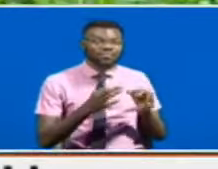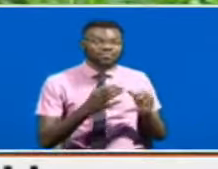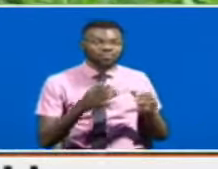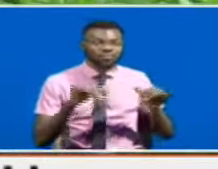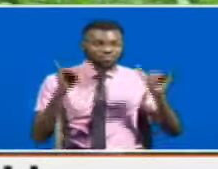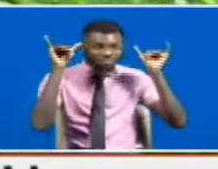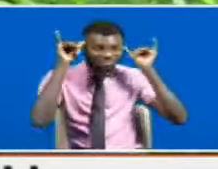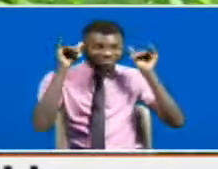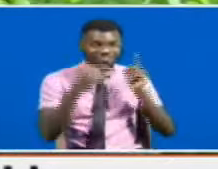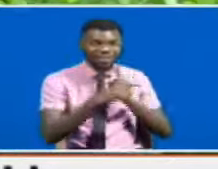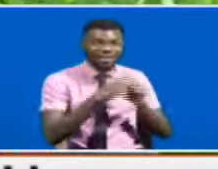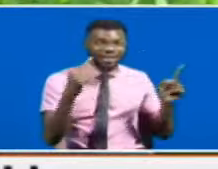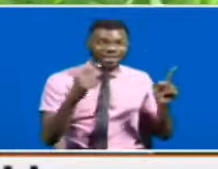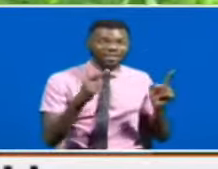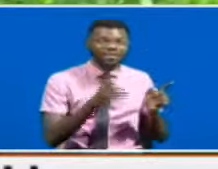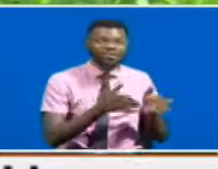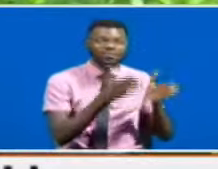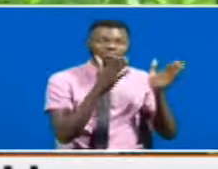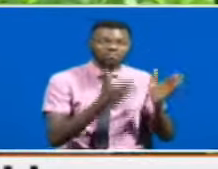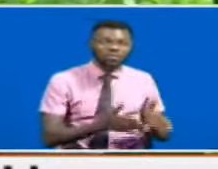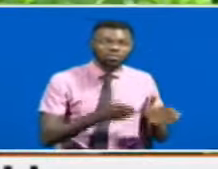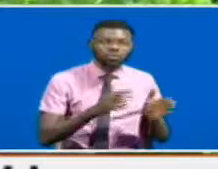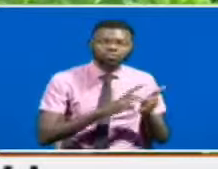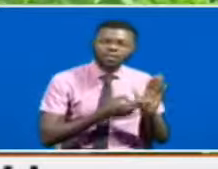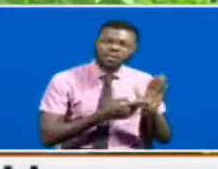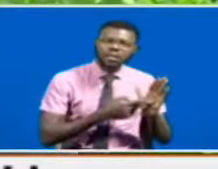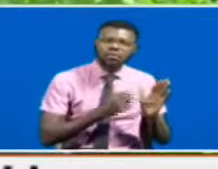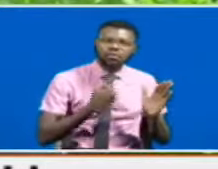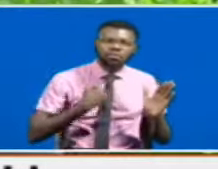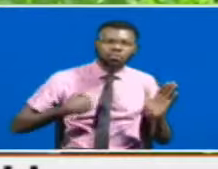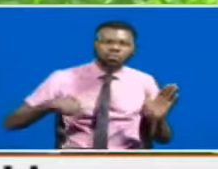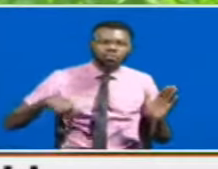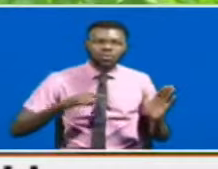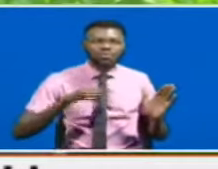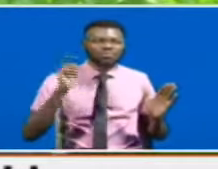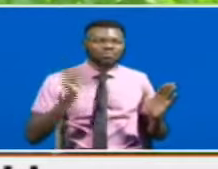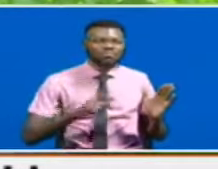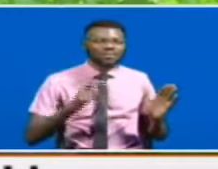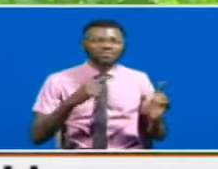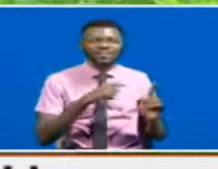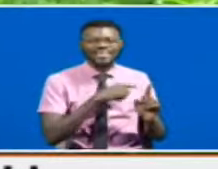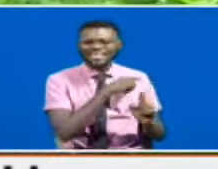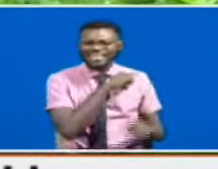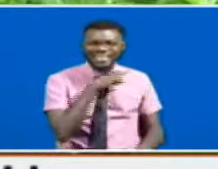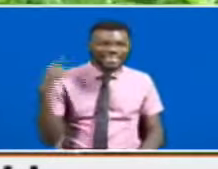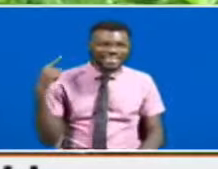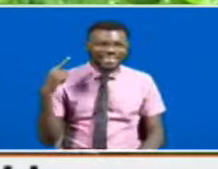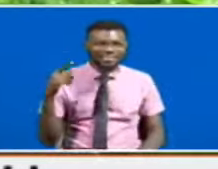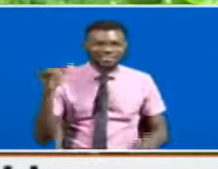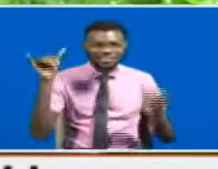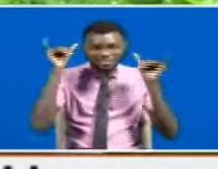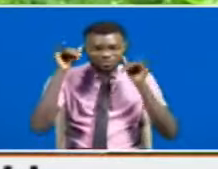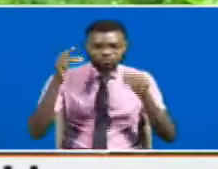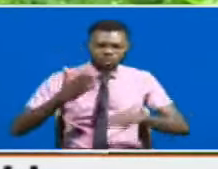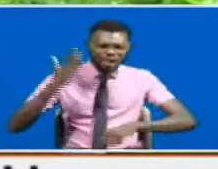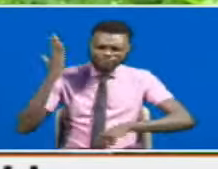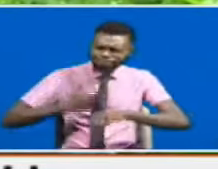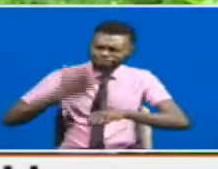tunaua kwa njia ya uchungu tena. Kila mtu anakata, kienye kipanda anachukua ni yake.